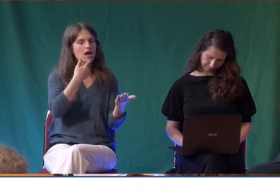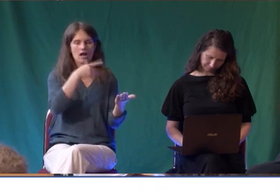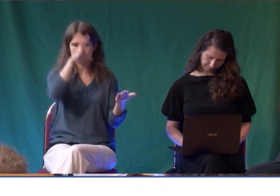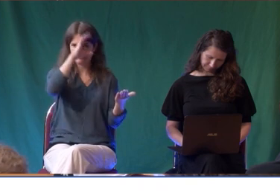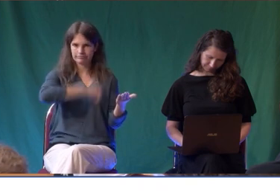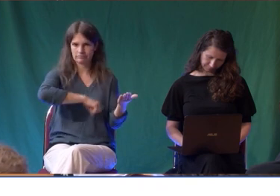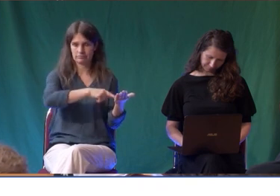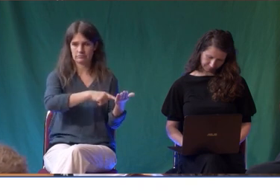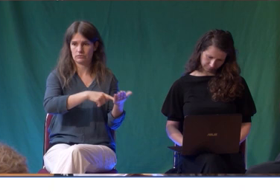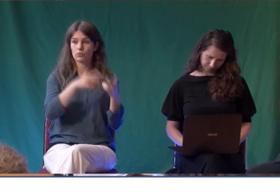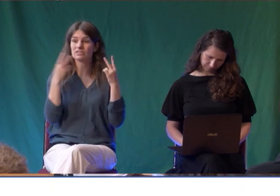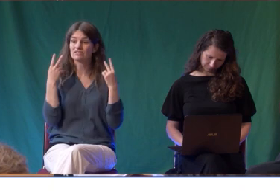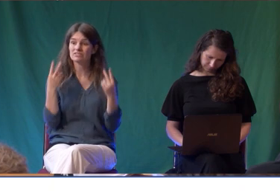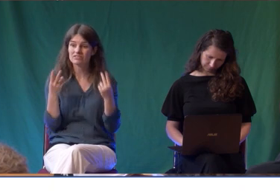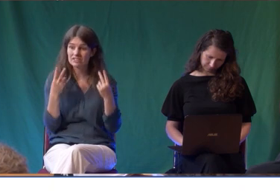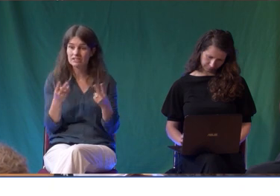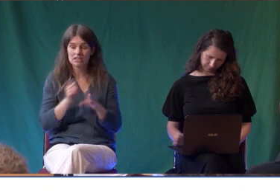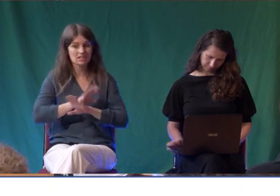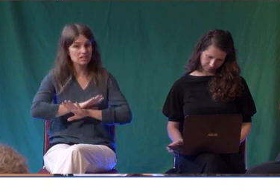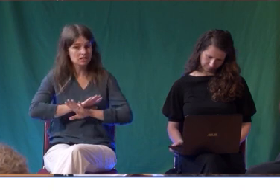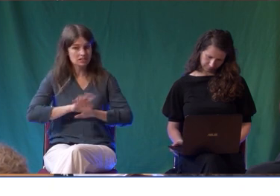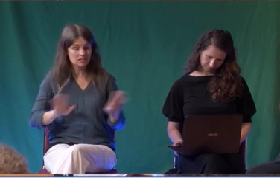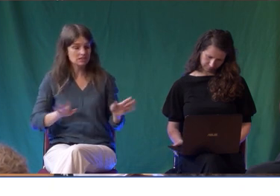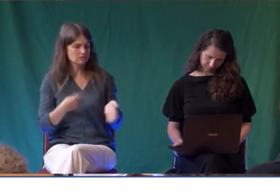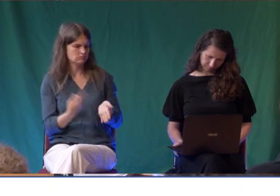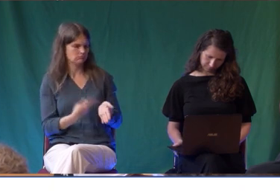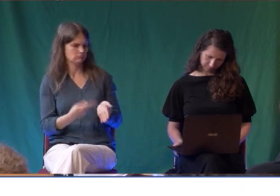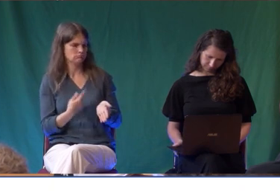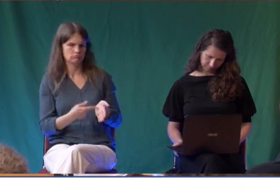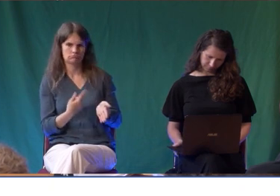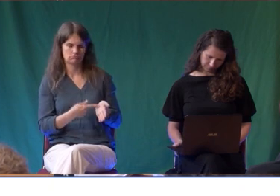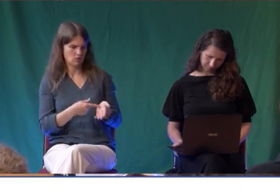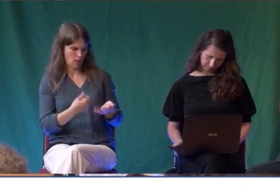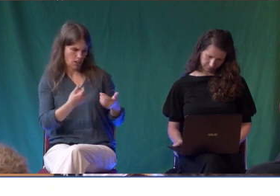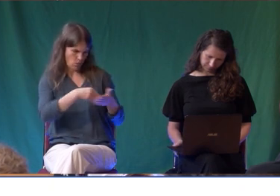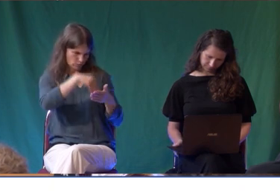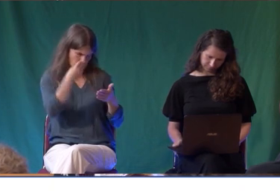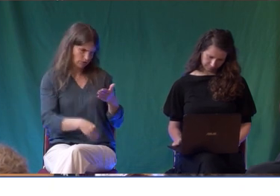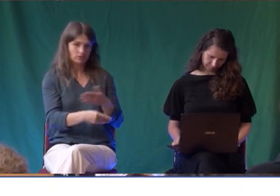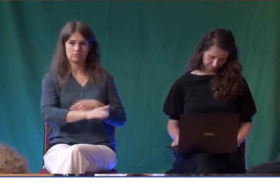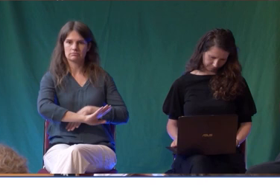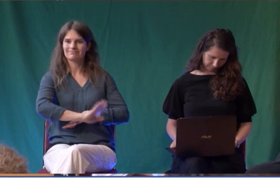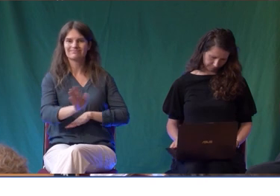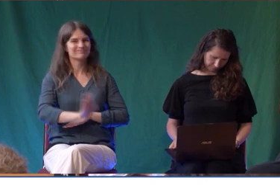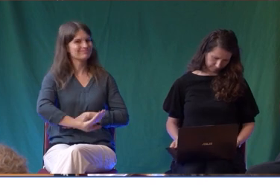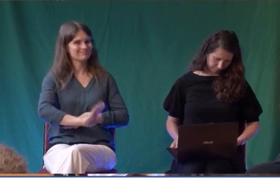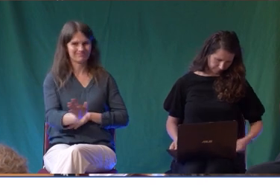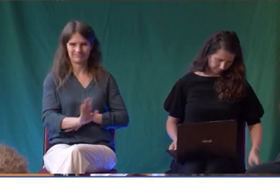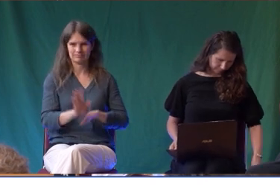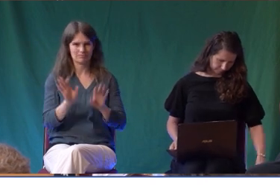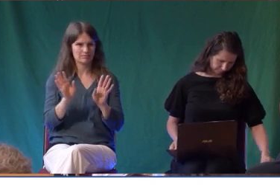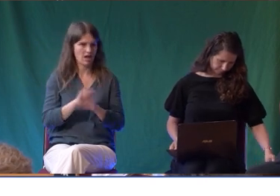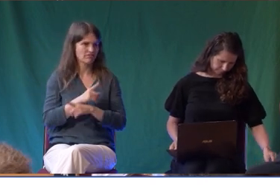und auch sehr wichtig sie dürfen nicht in dem Moment etwas unterschreiben müssen weil